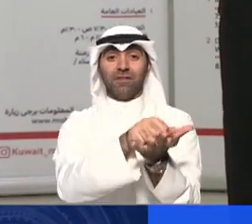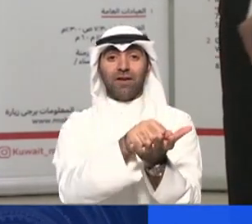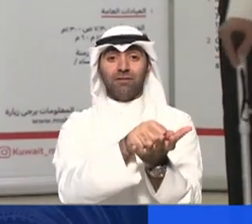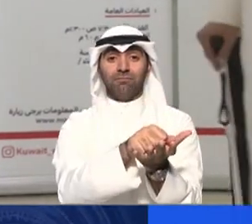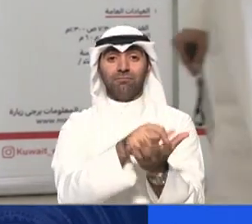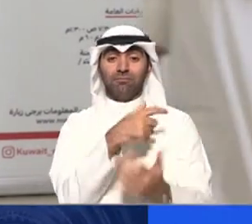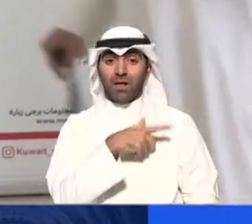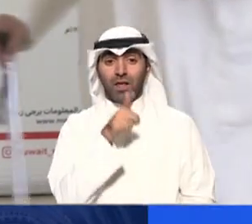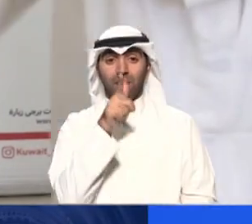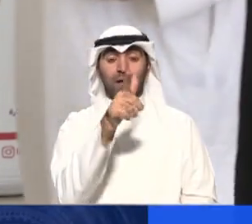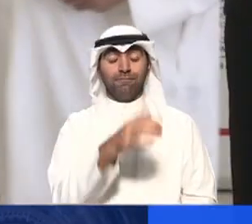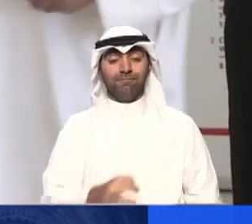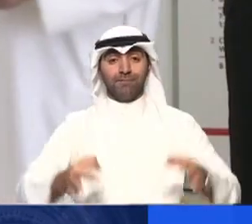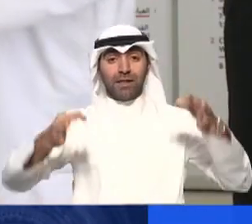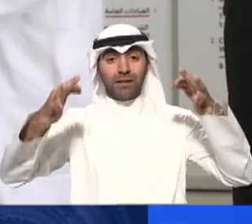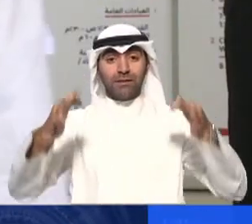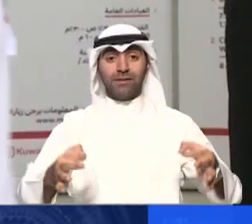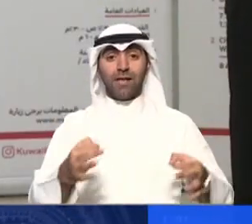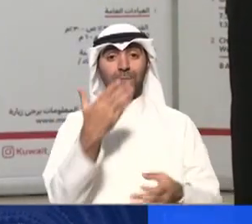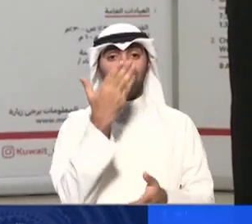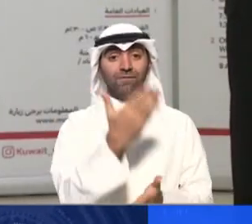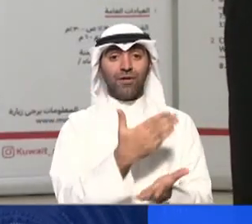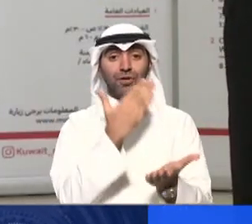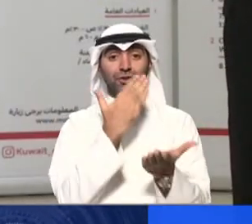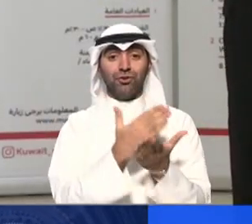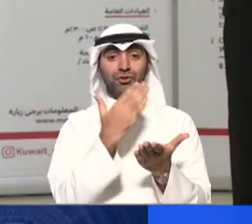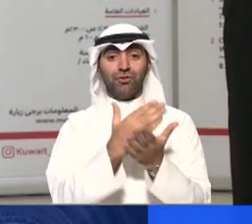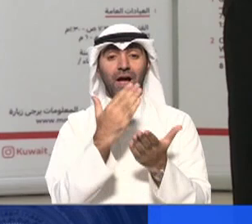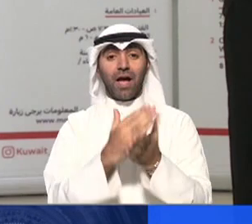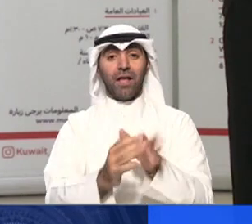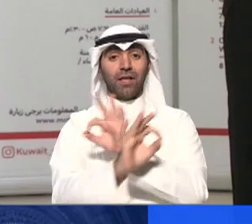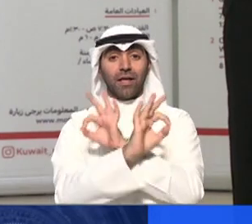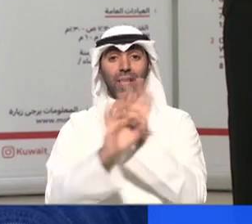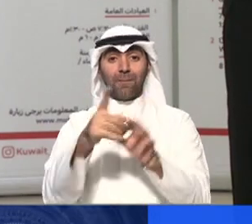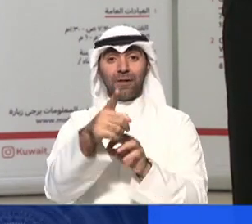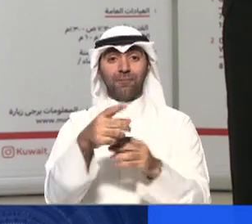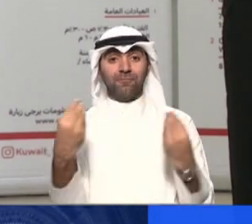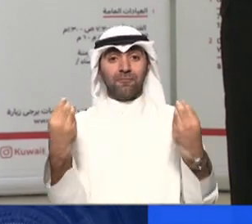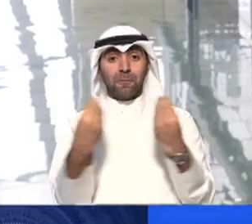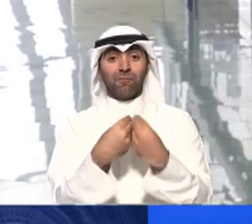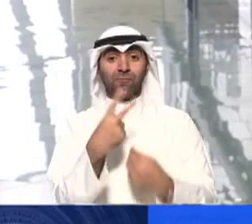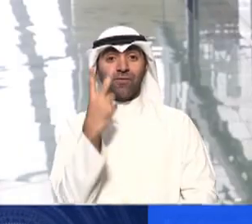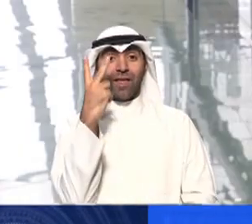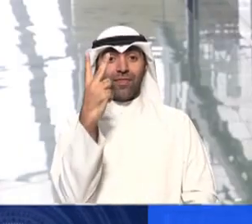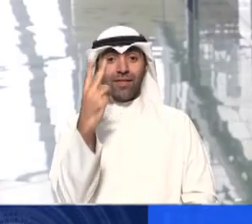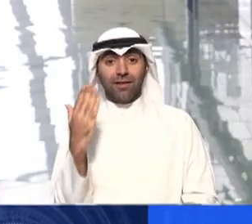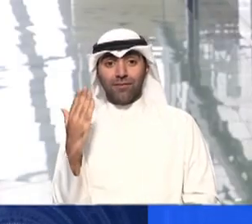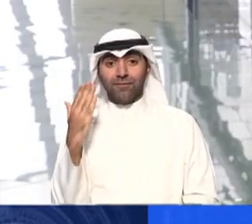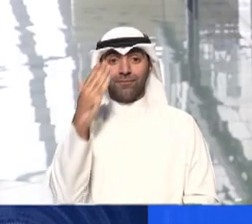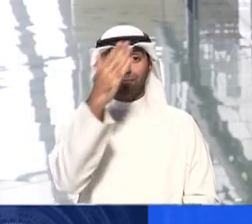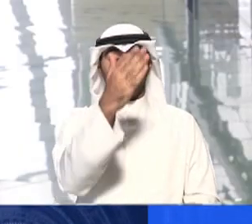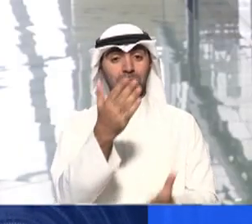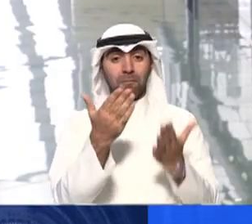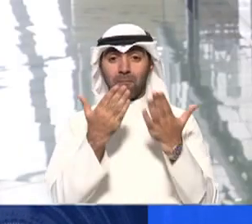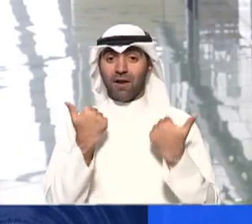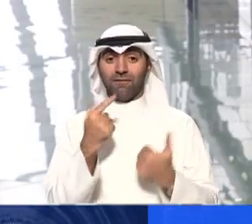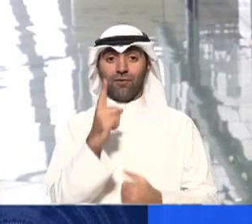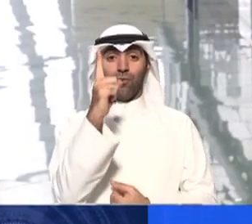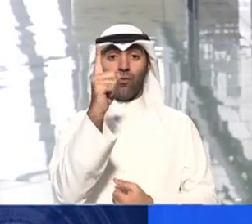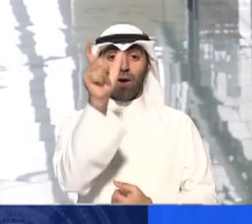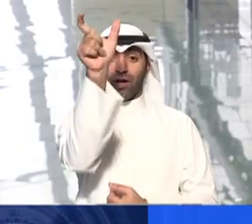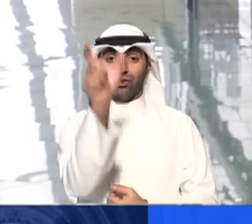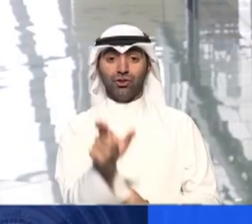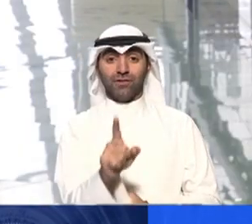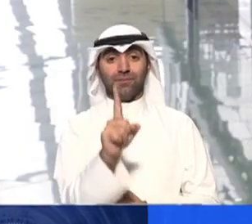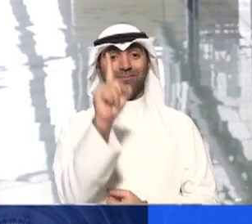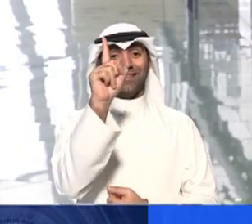حضور المريض بشخصه هو المريض فقط بدون وجود مرافق حقه، إلا في حالات معينة مثل الأطفال، كبار السن،